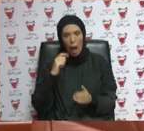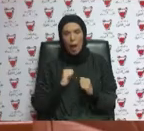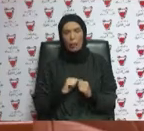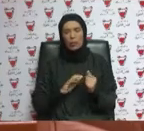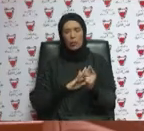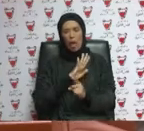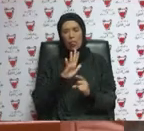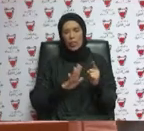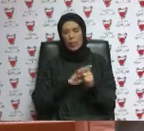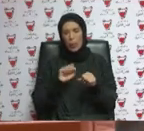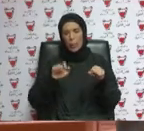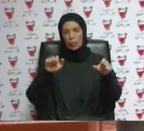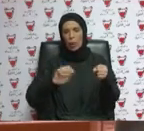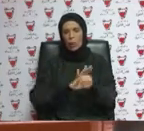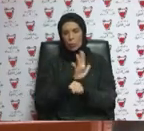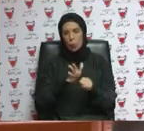بها.